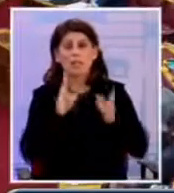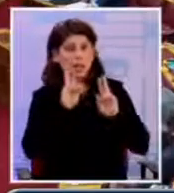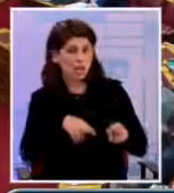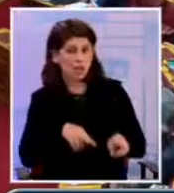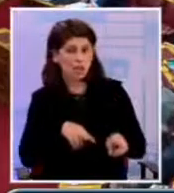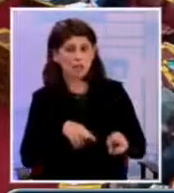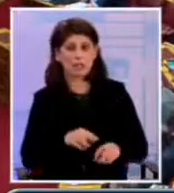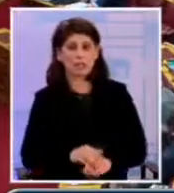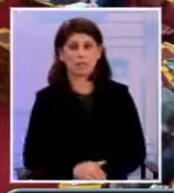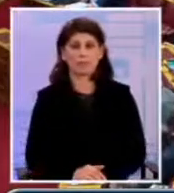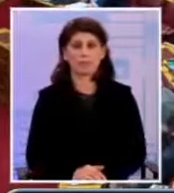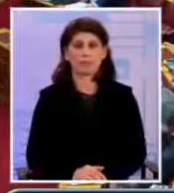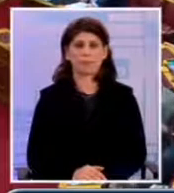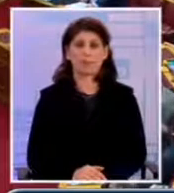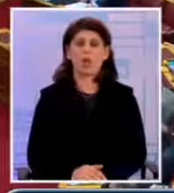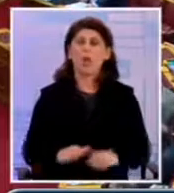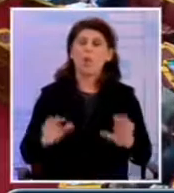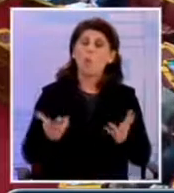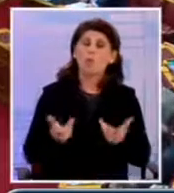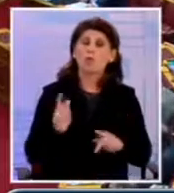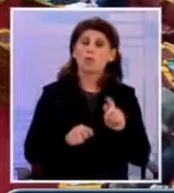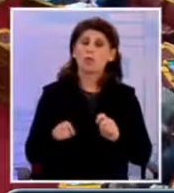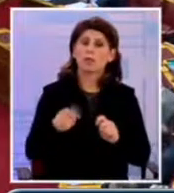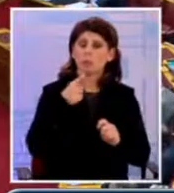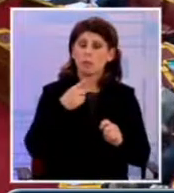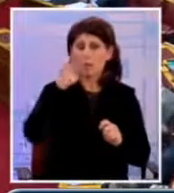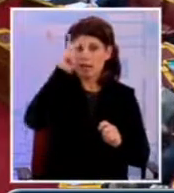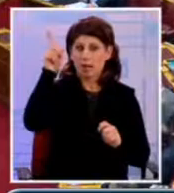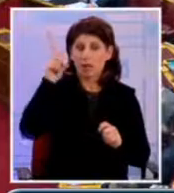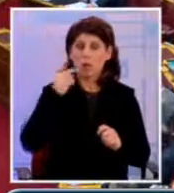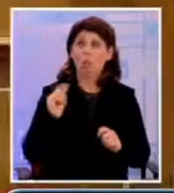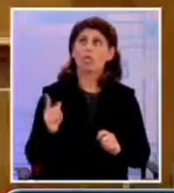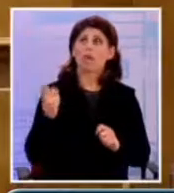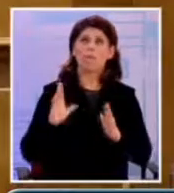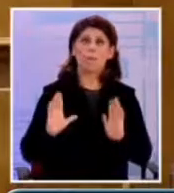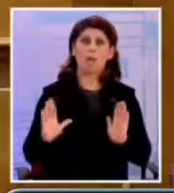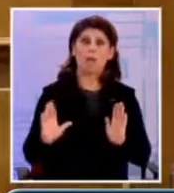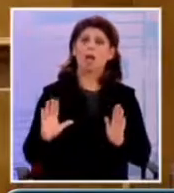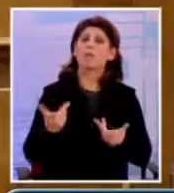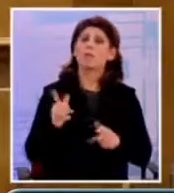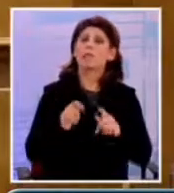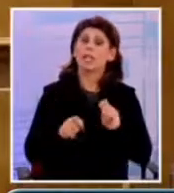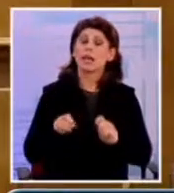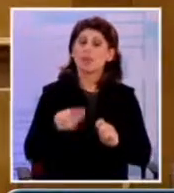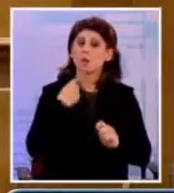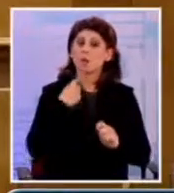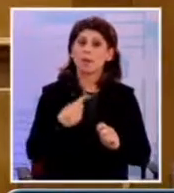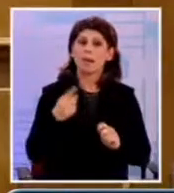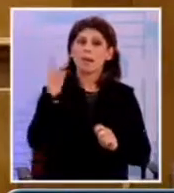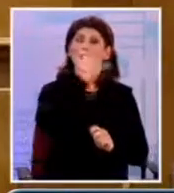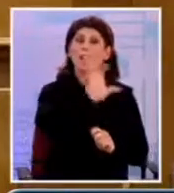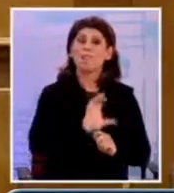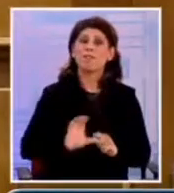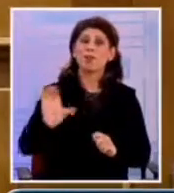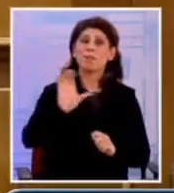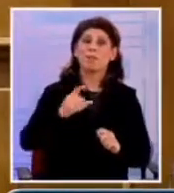αναγνωρίζει στο πώς διαμορφώθηκε το λεγόμενο γερμανικό θαύμα και πώς διαμορφώθηκε αυτό που λέμε Ευρώπη